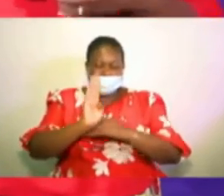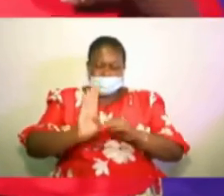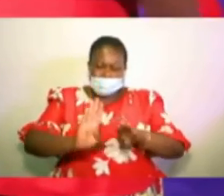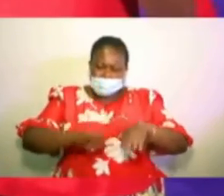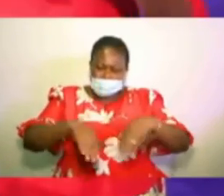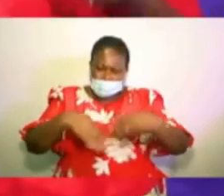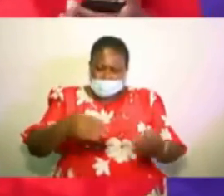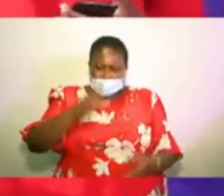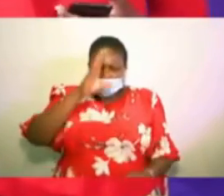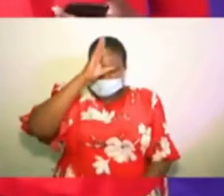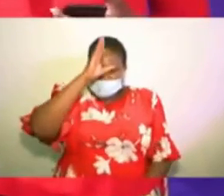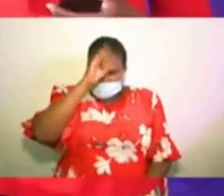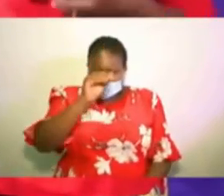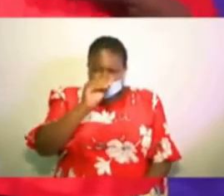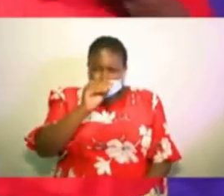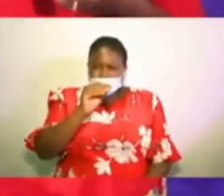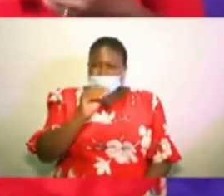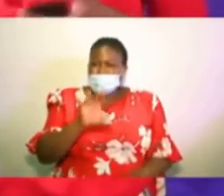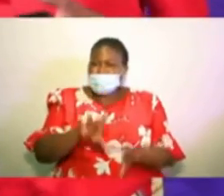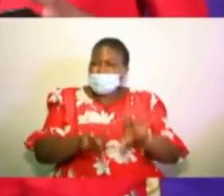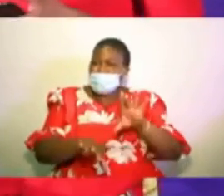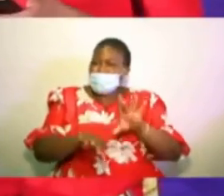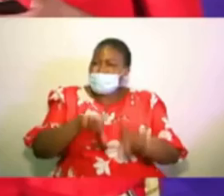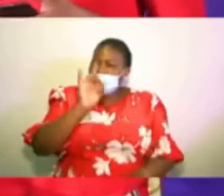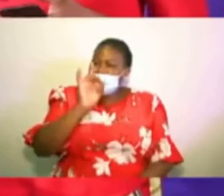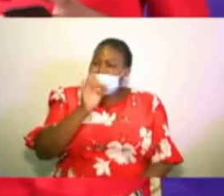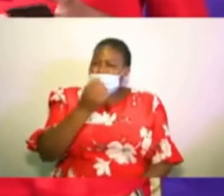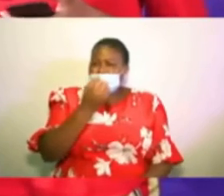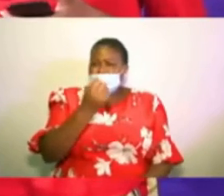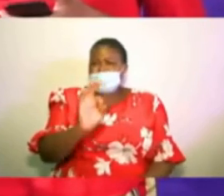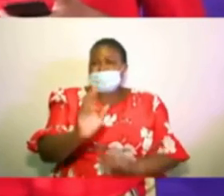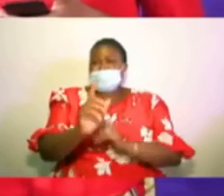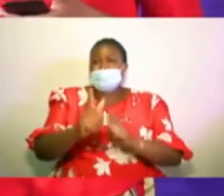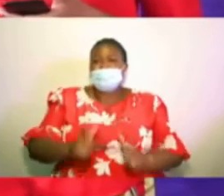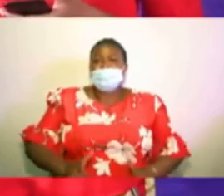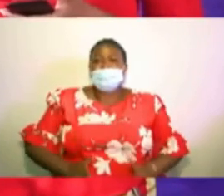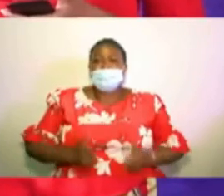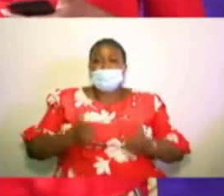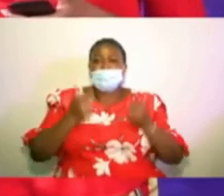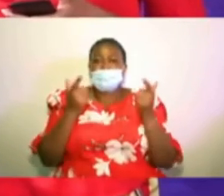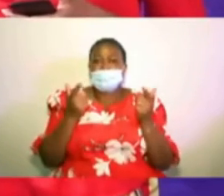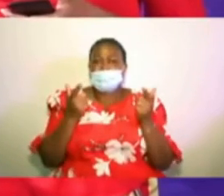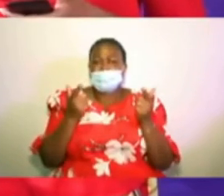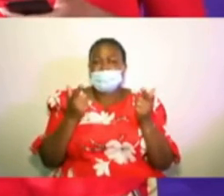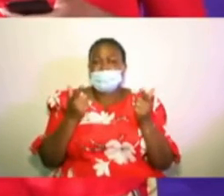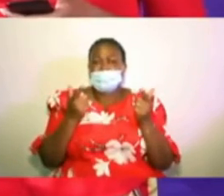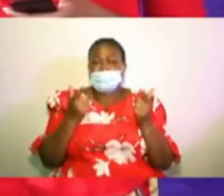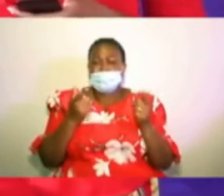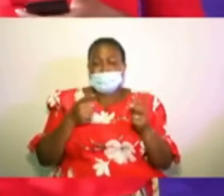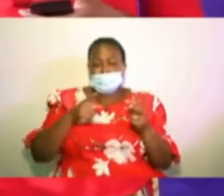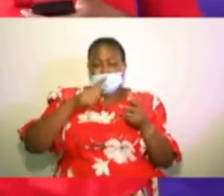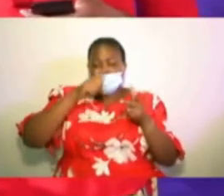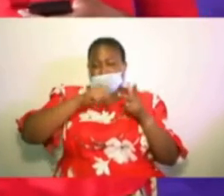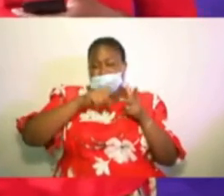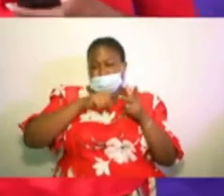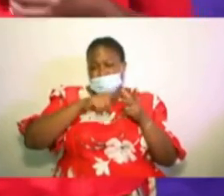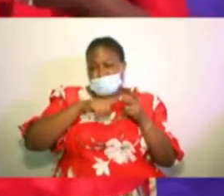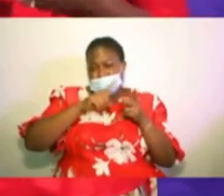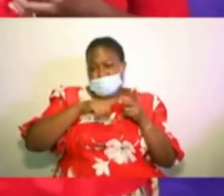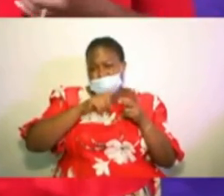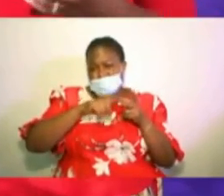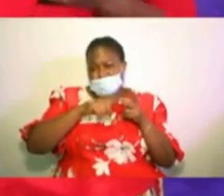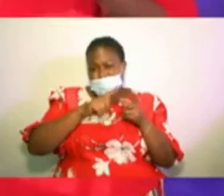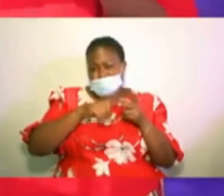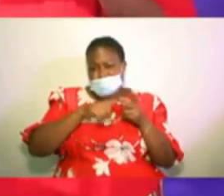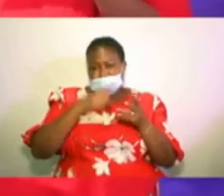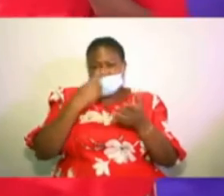a donc soufflé en lui le souffle de la vie. And then the third stage, then man responded.